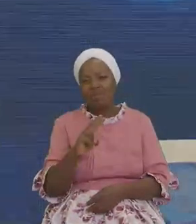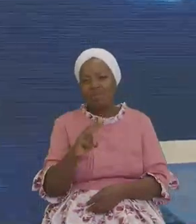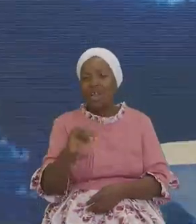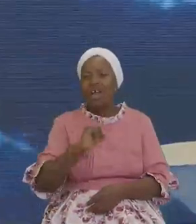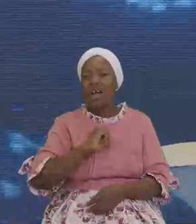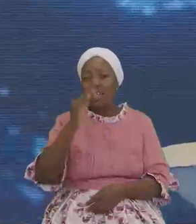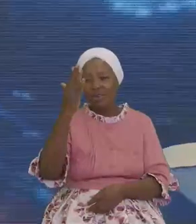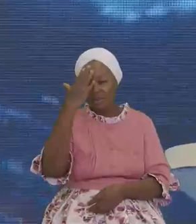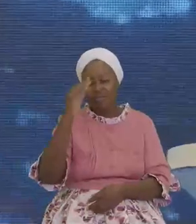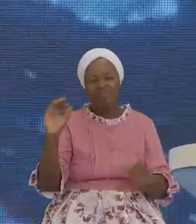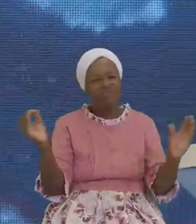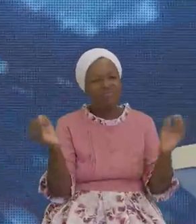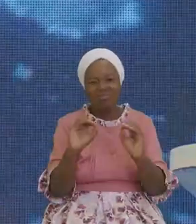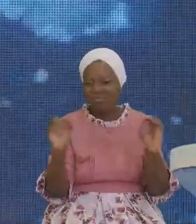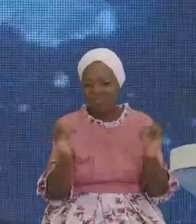Je ne connais rien.